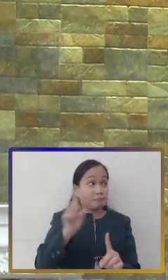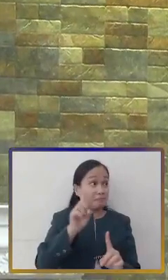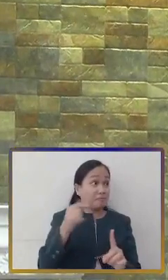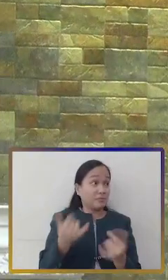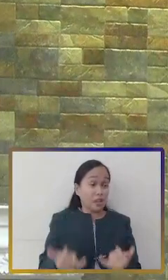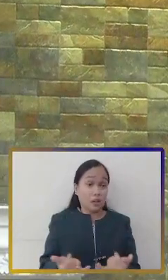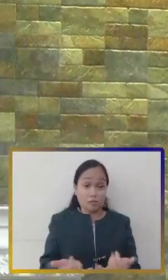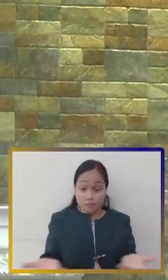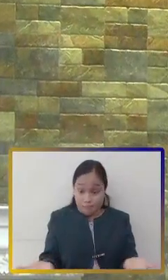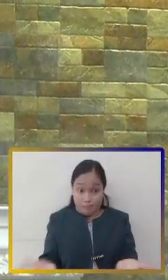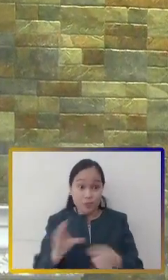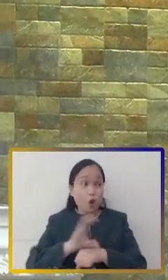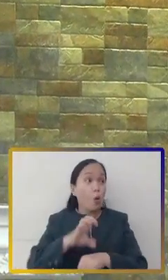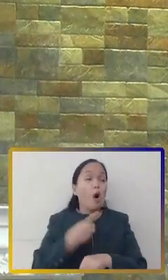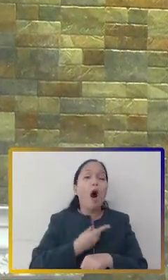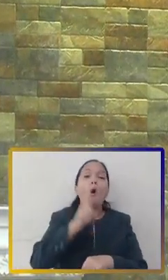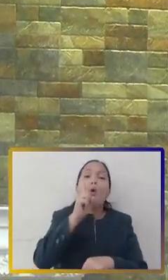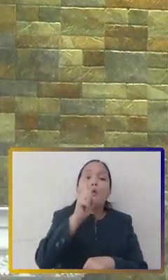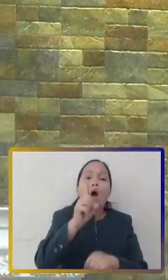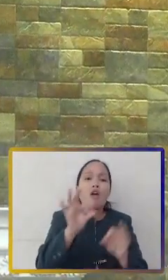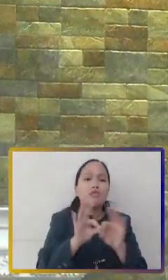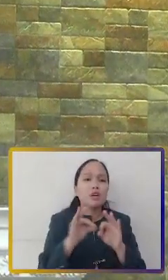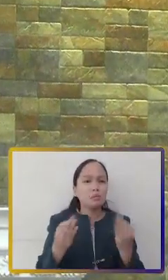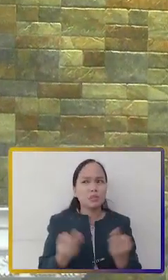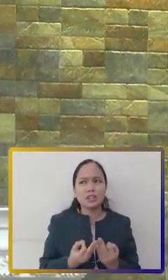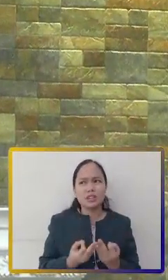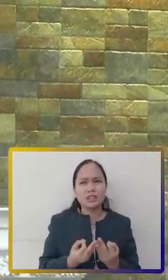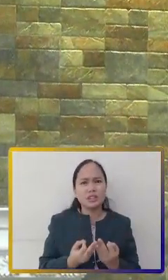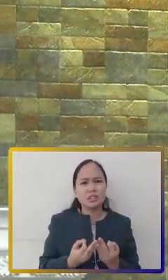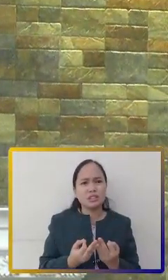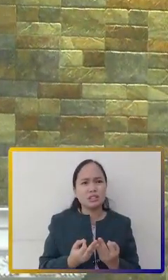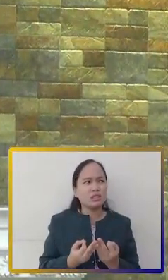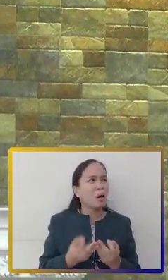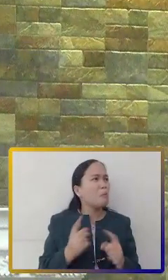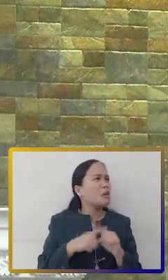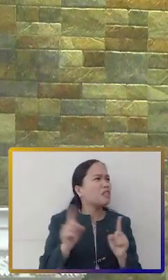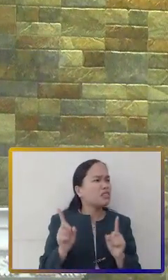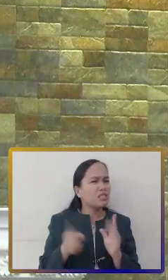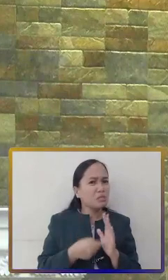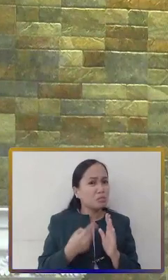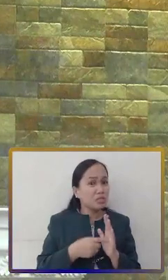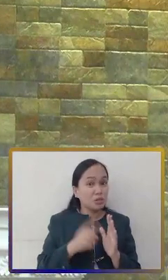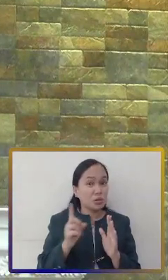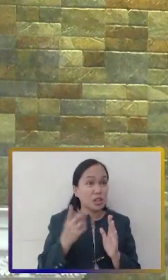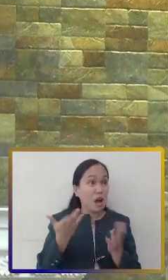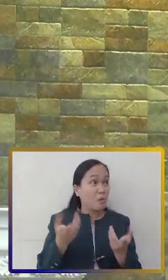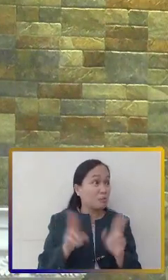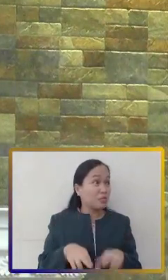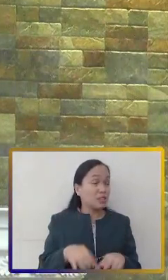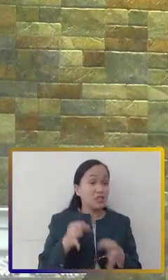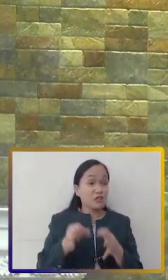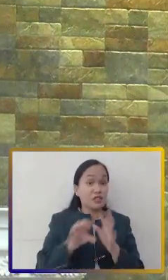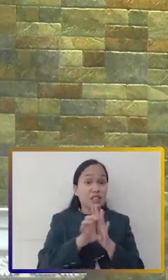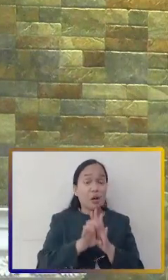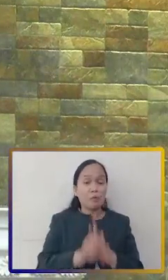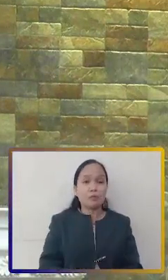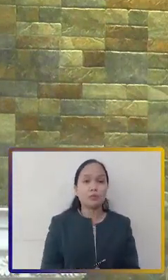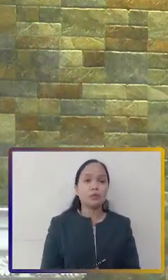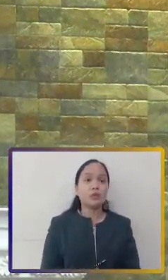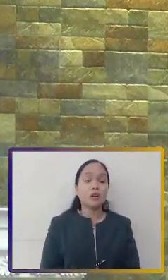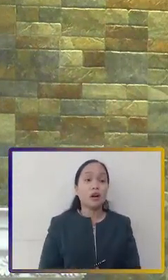one family here. Pero minsan nakikiramdam ako, sir, nakikiramdam po ako pag sinasabi ni Pastor na sa atin